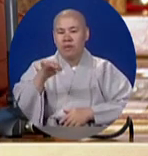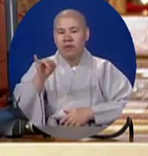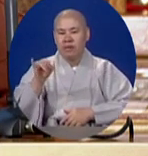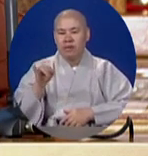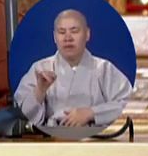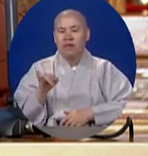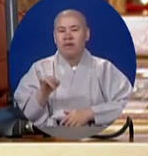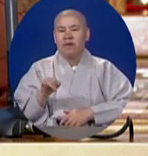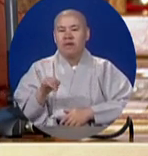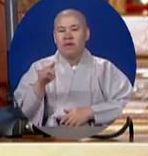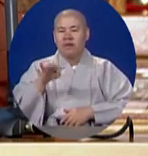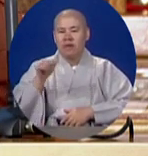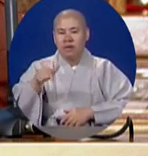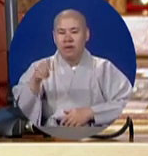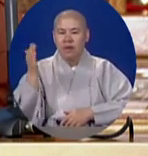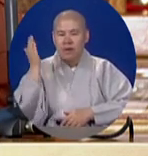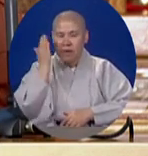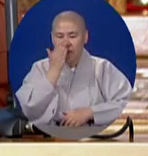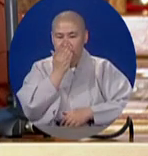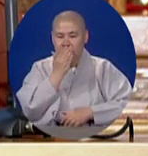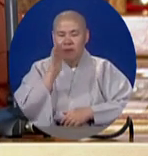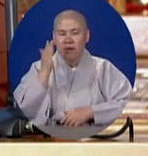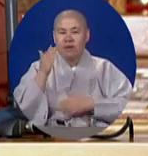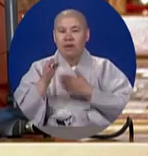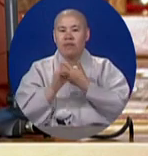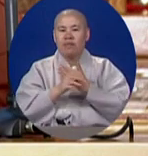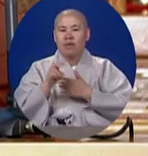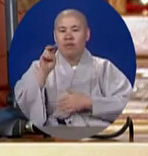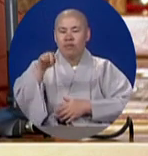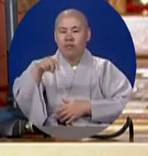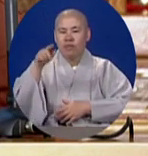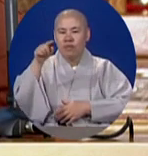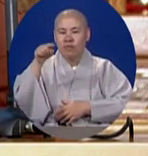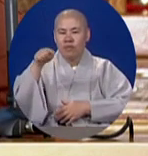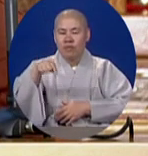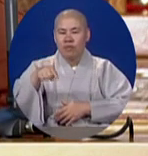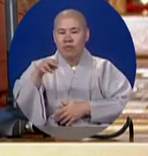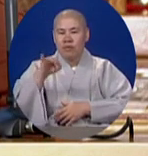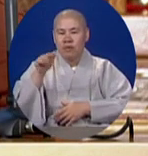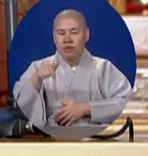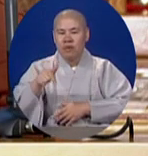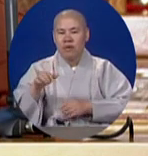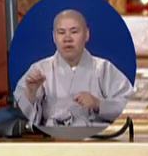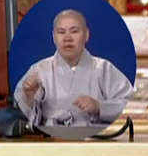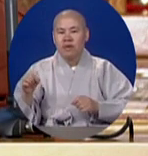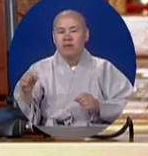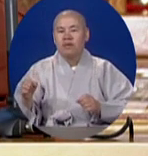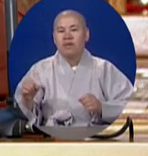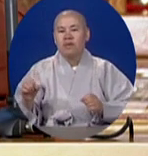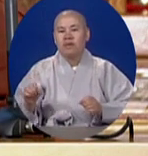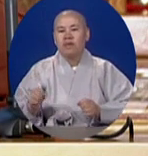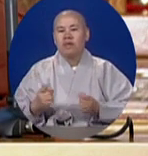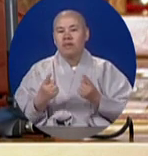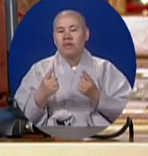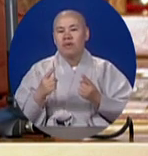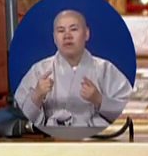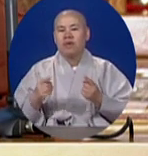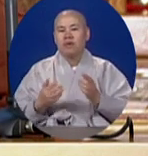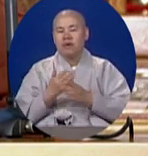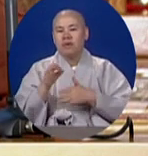이제 완전히 맑아지면 이게 무구식인데, 이 무구식이 동시에 일어나면 그게 성불